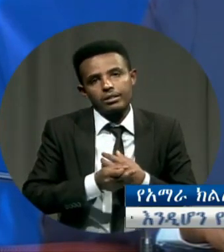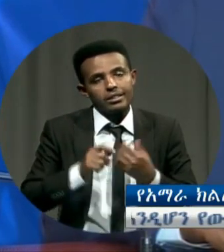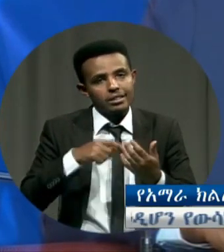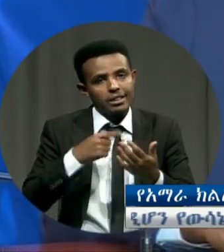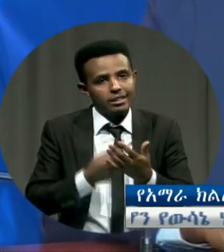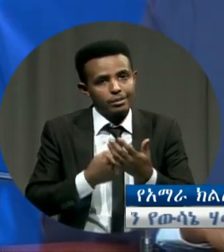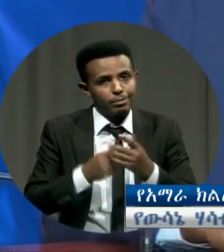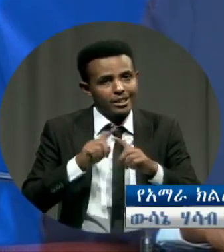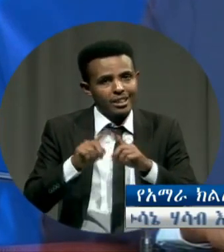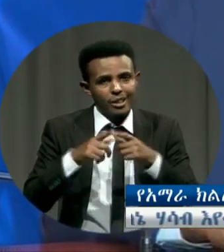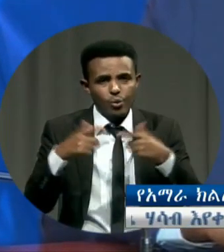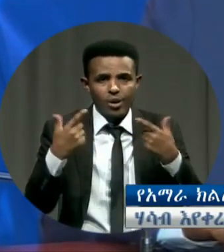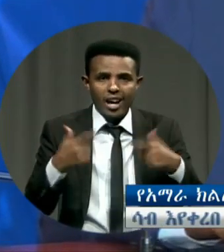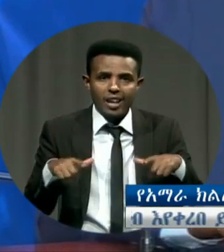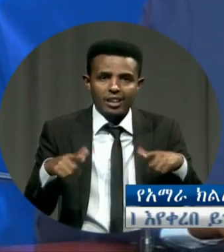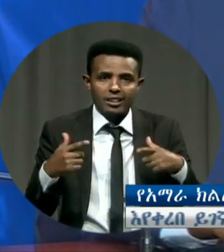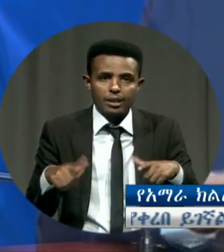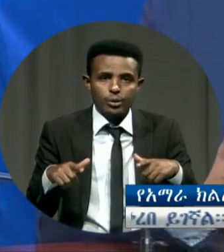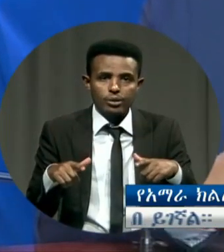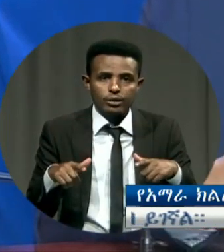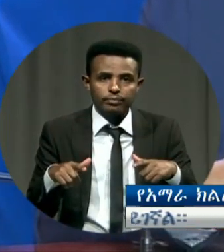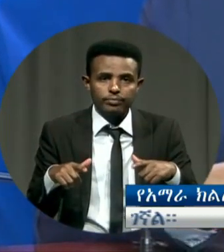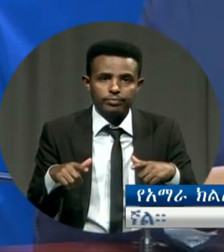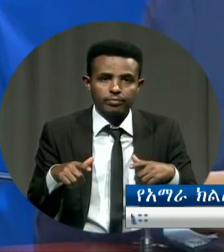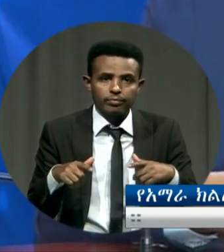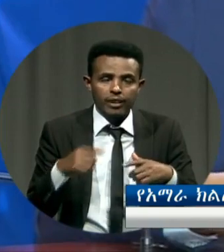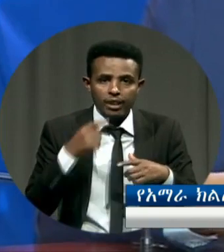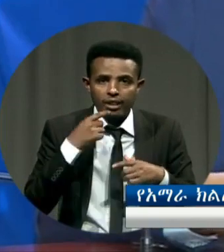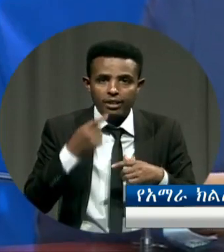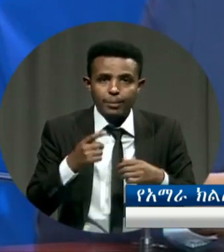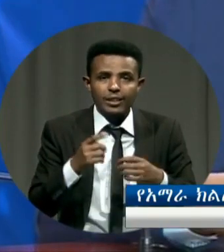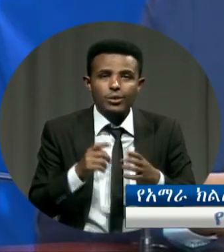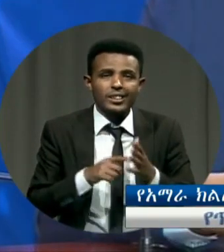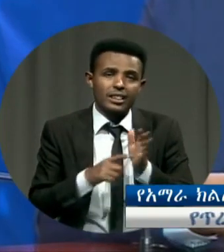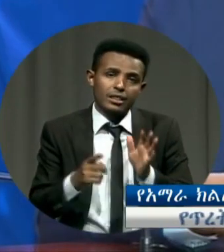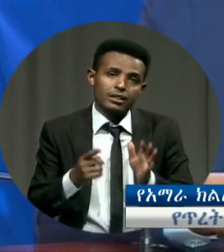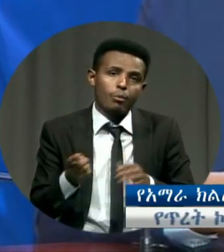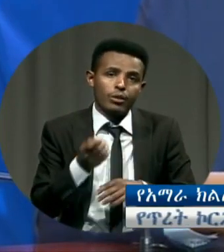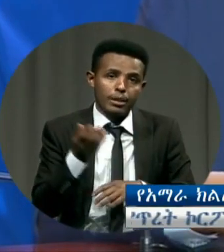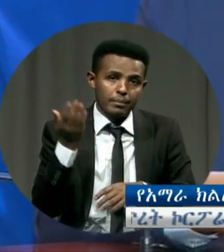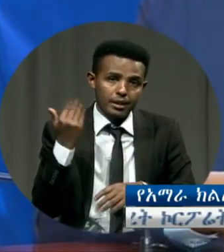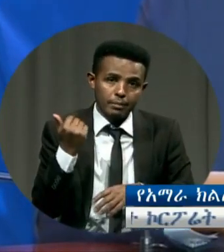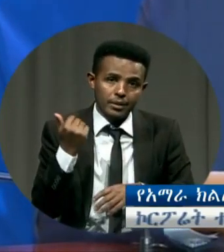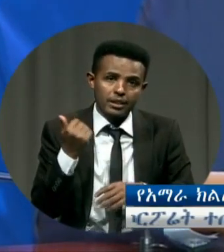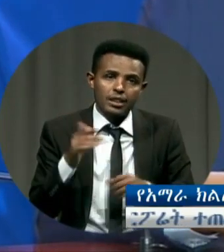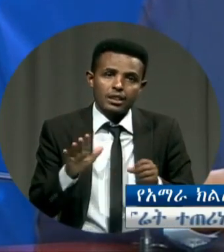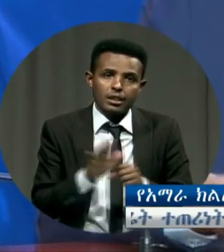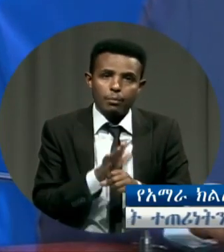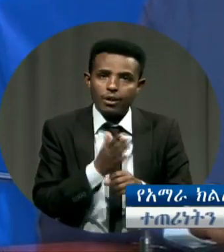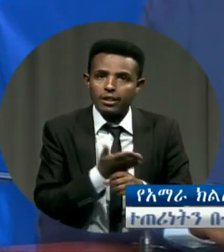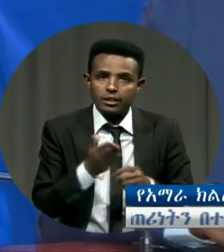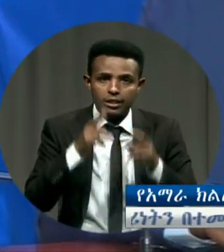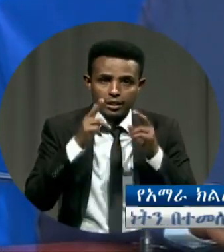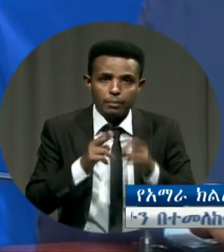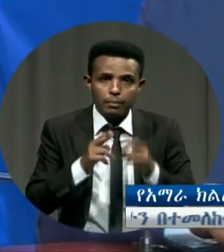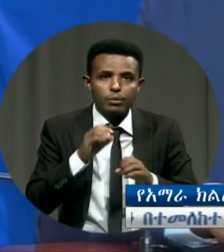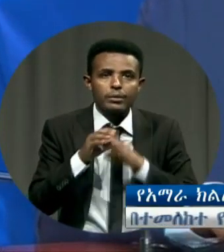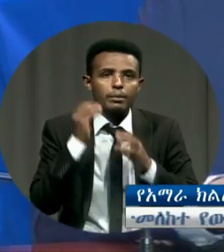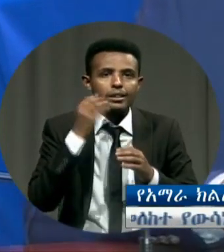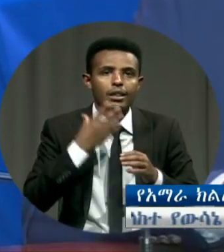ስለዚህ በተለያዩ አጋጣሚዎች እንደተባለው ግልጽ መሆን ነበረበት። የተሟላ ነገር ይዞ የተከበሩ ምክር ቤት አባላት